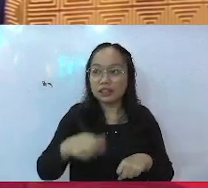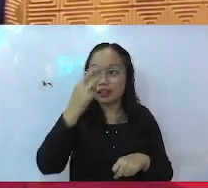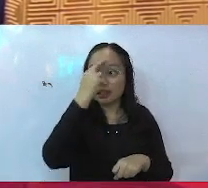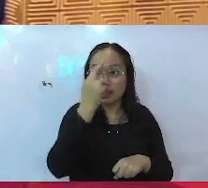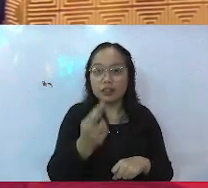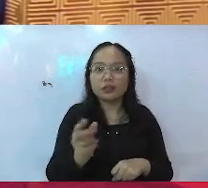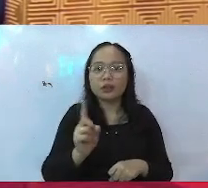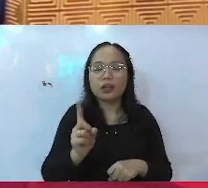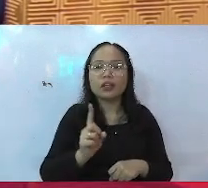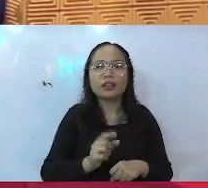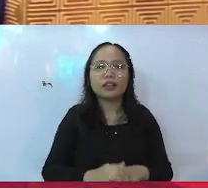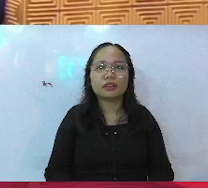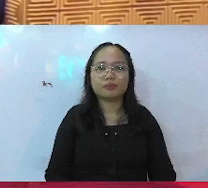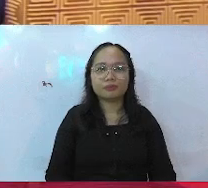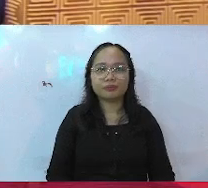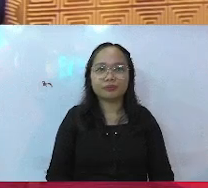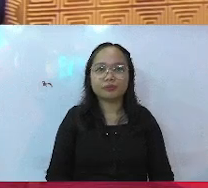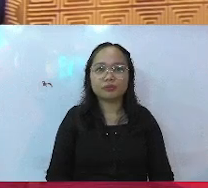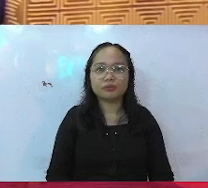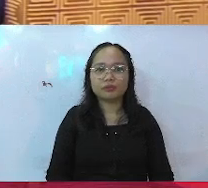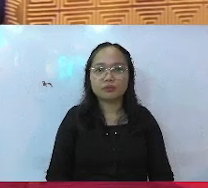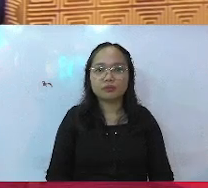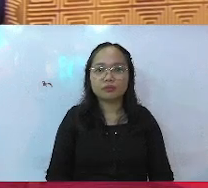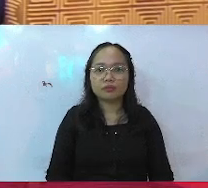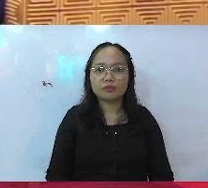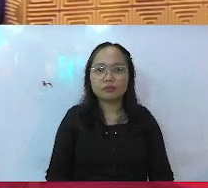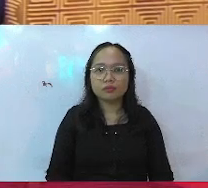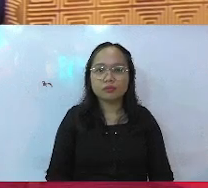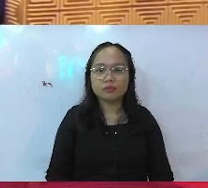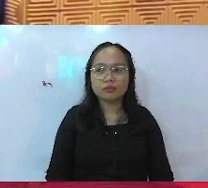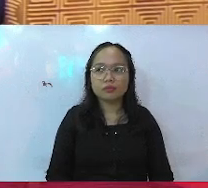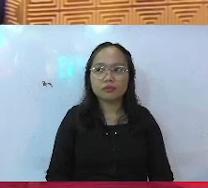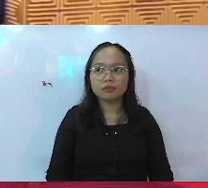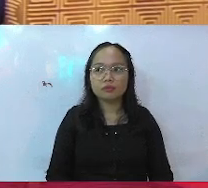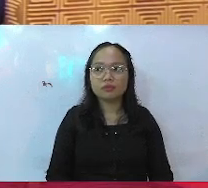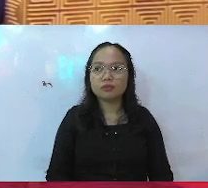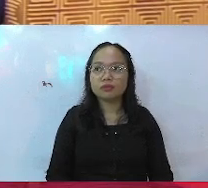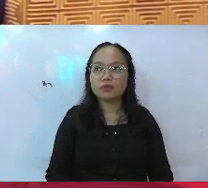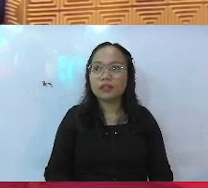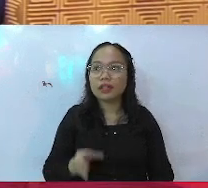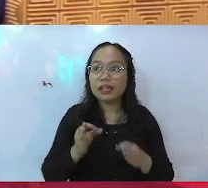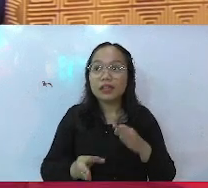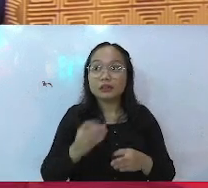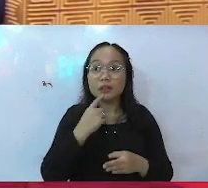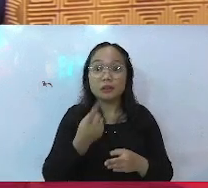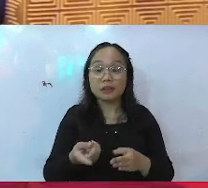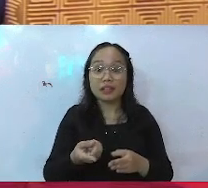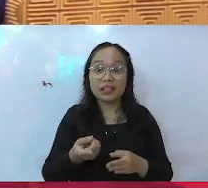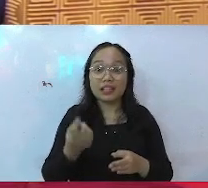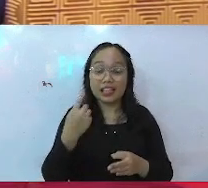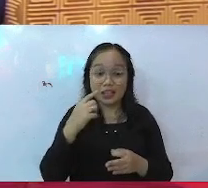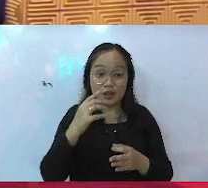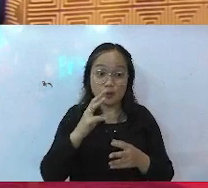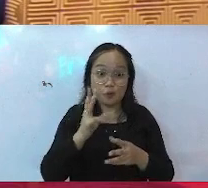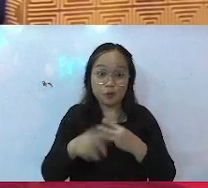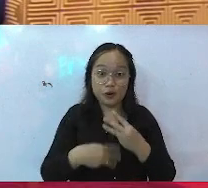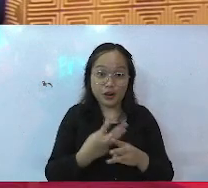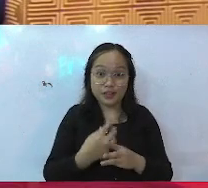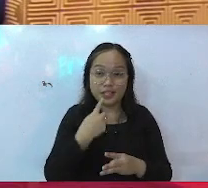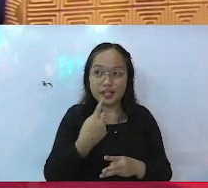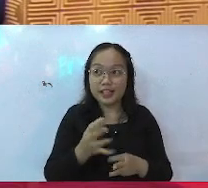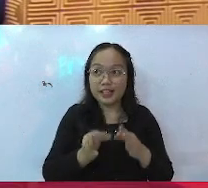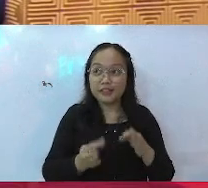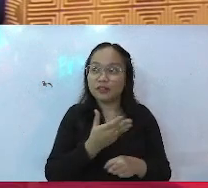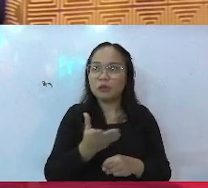gusto mang ang ang Ah yung kumbaga yung katagang Ano nga sir ' ba If You Can beat Them Join them e nandon na sila lagi sa